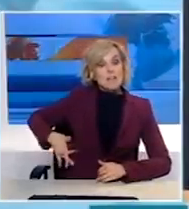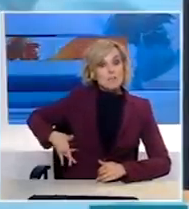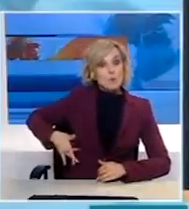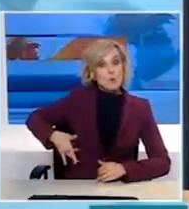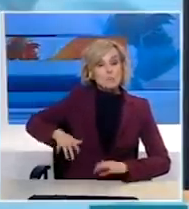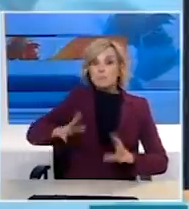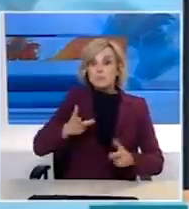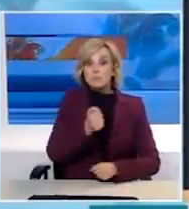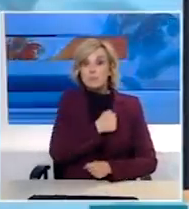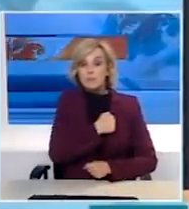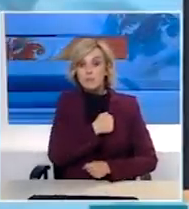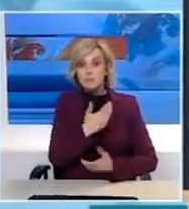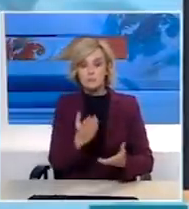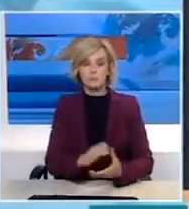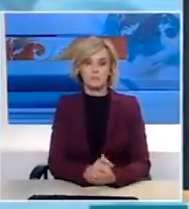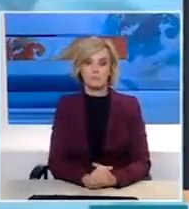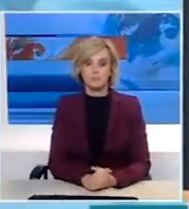συμπτωματολογίας?